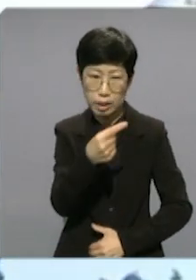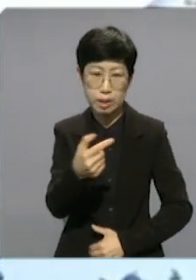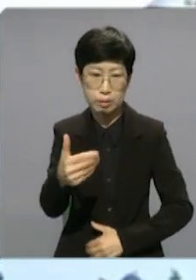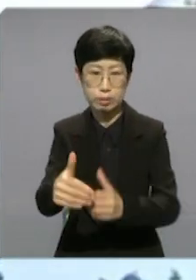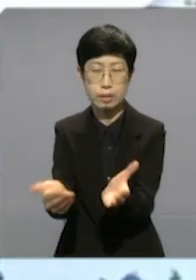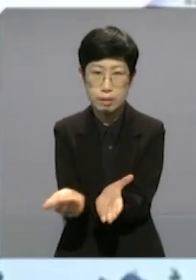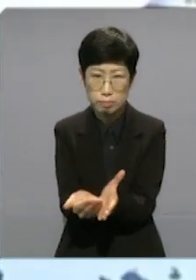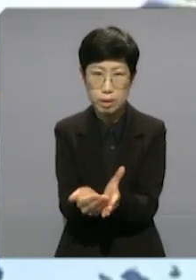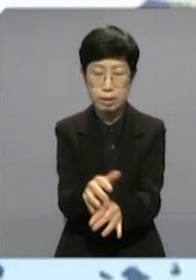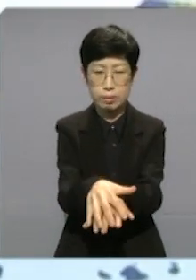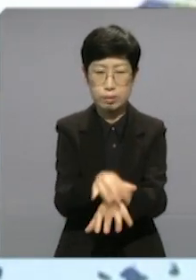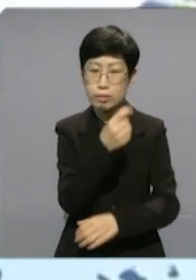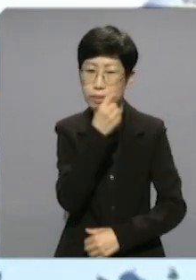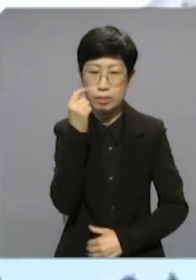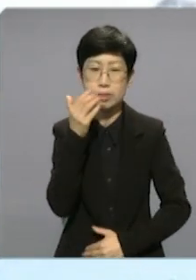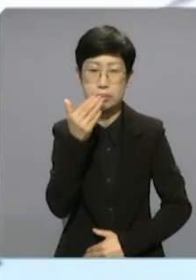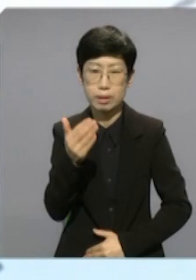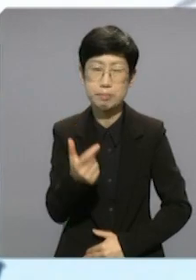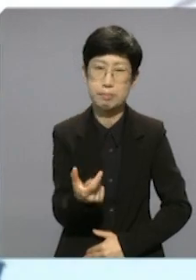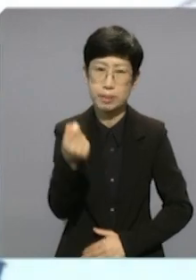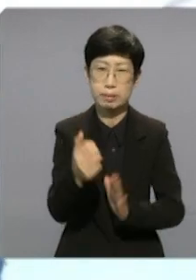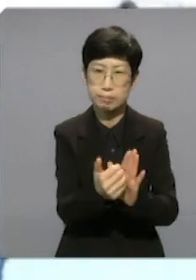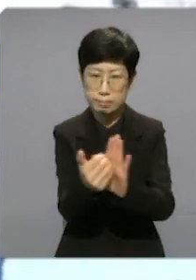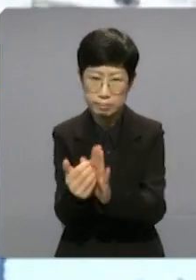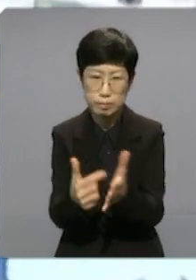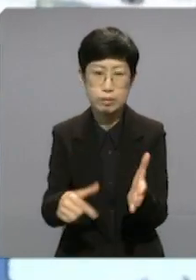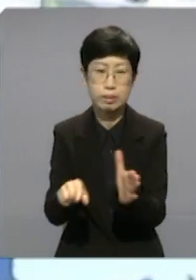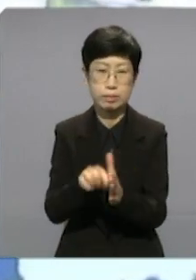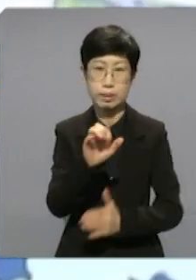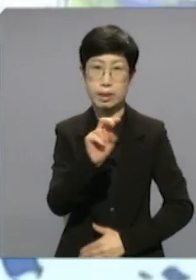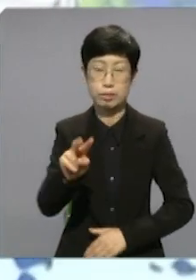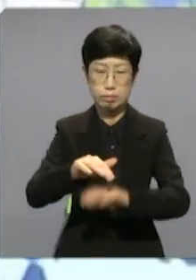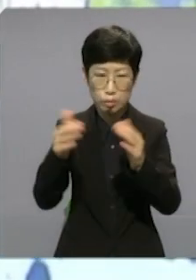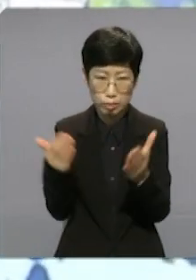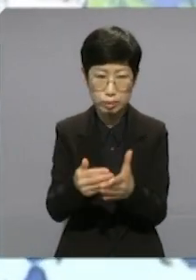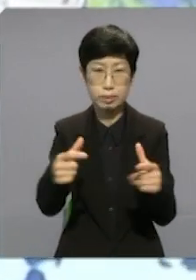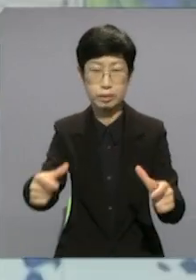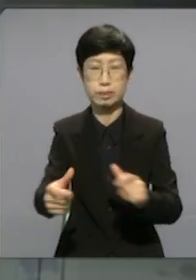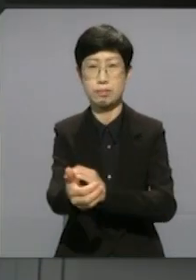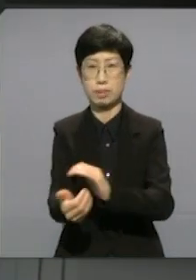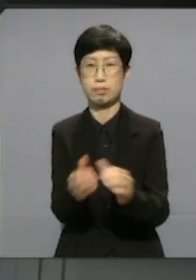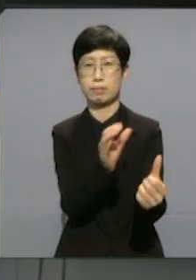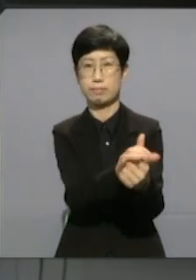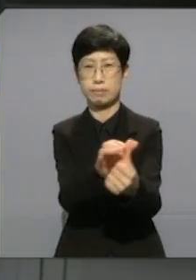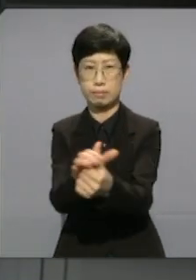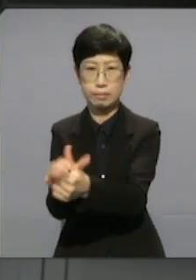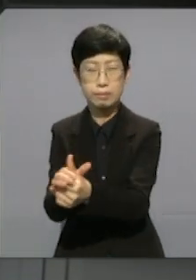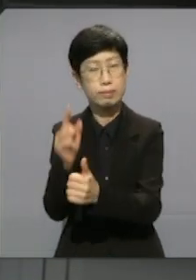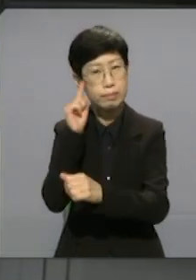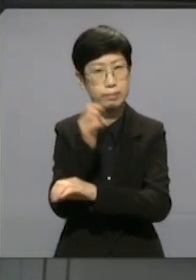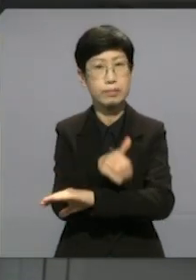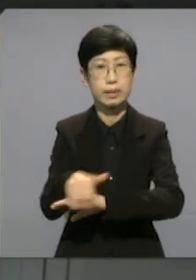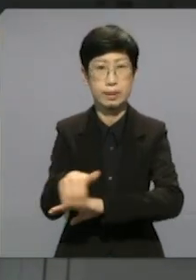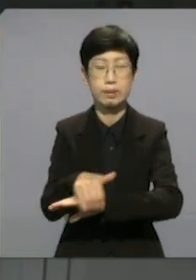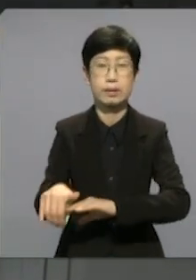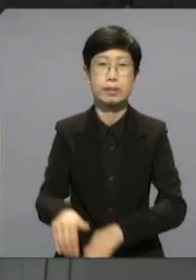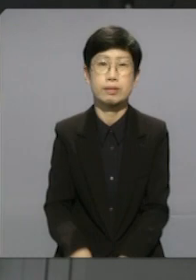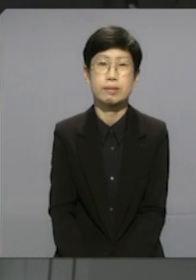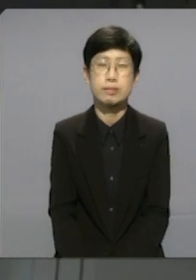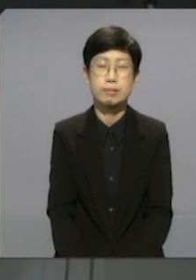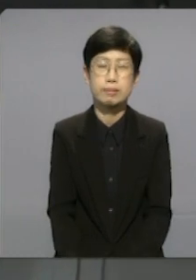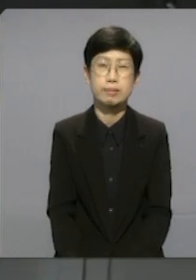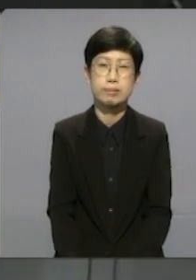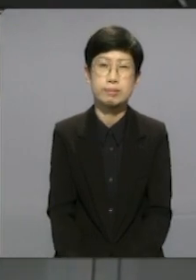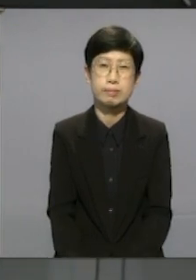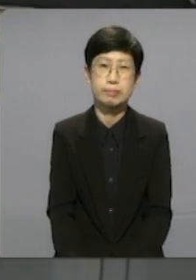substantial rescue fleet that we will have at our disposal this year, pre-positioned across the EU in order